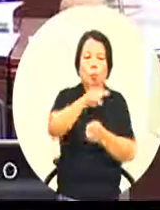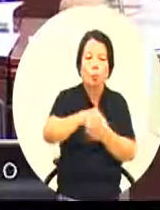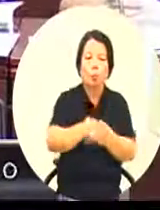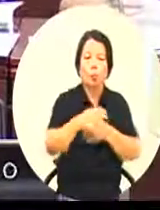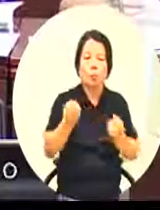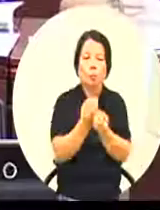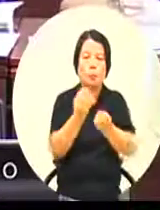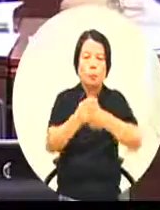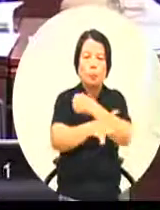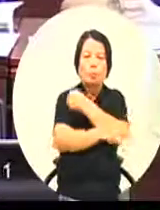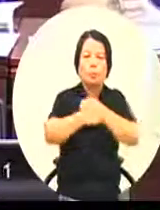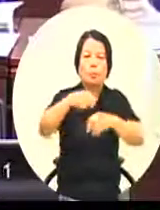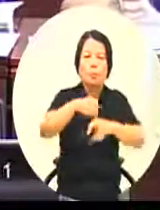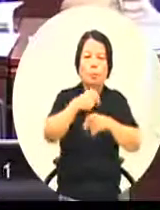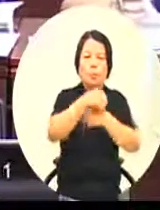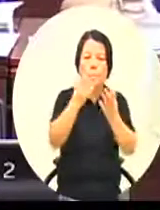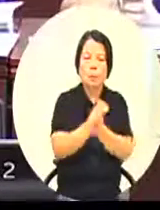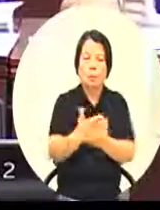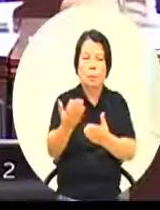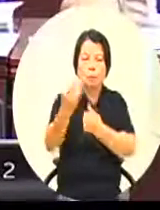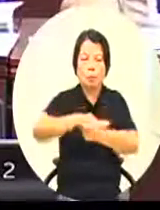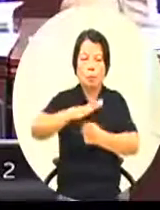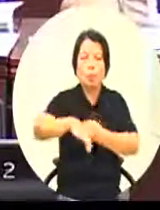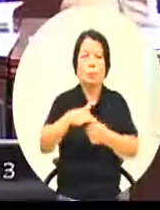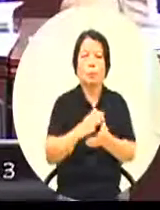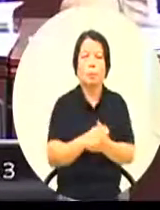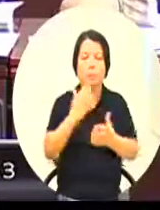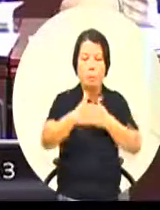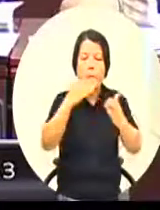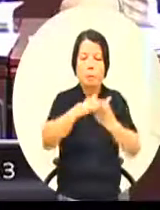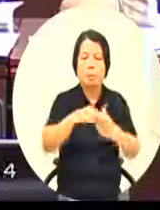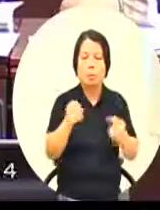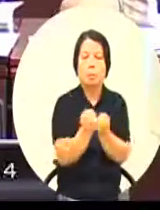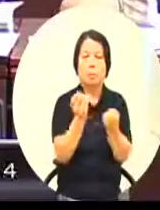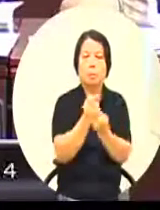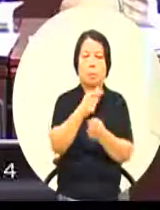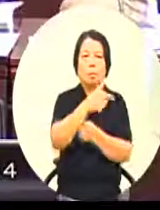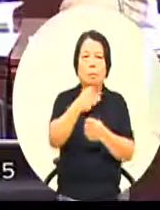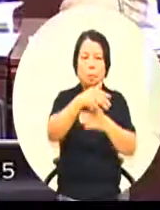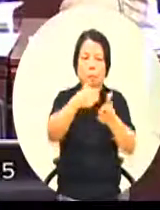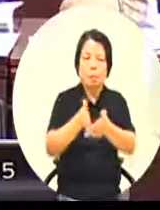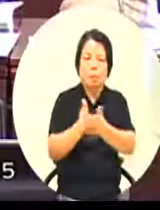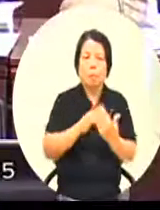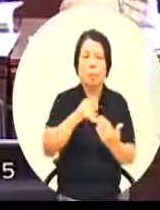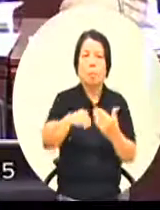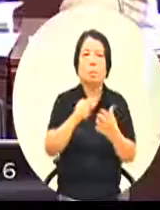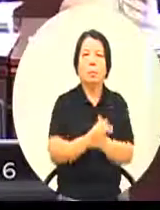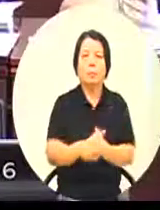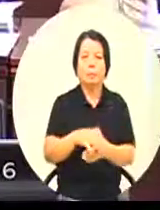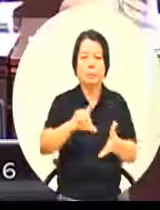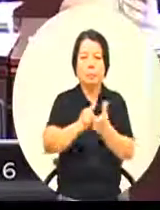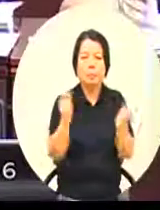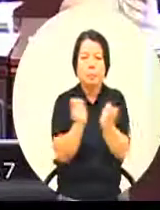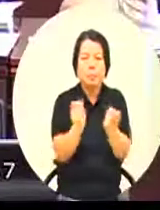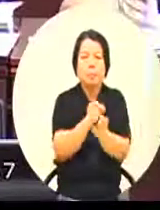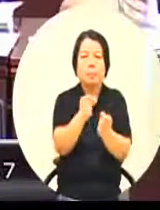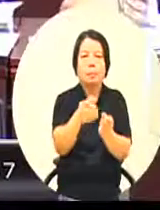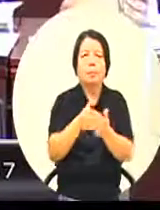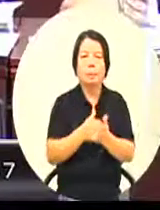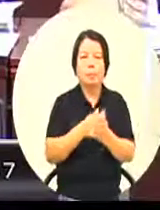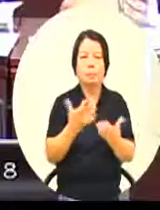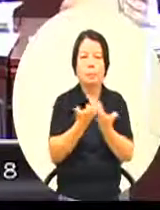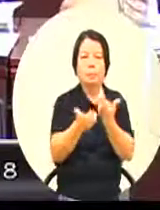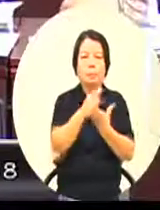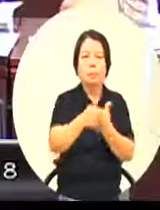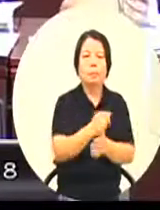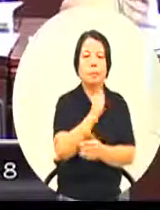额来处理。那另外曾议员关心的就是学校它的灾损要复原的部分，除了那个临时处理以外，还有分为